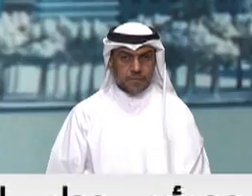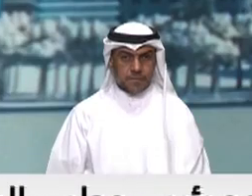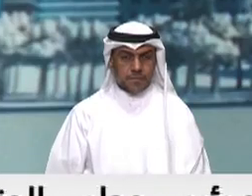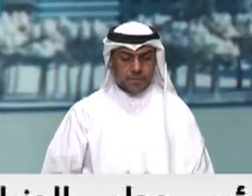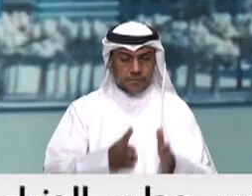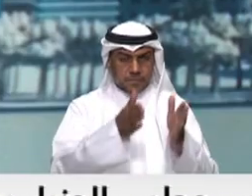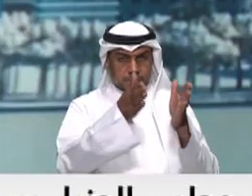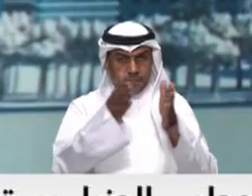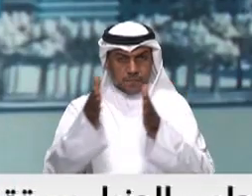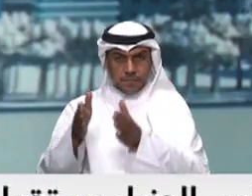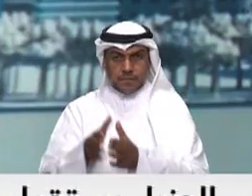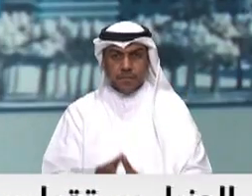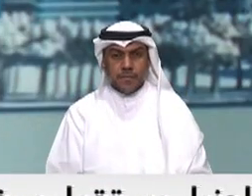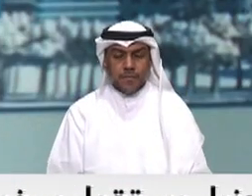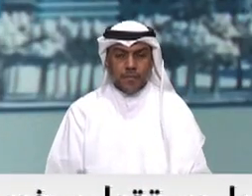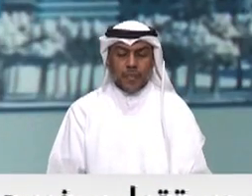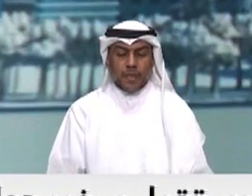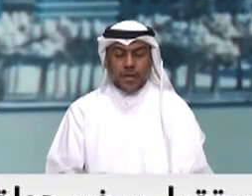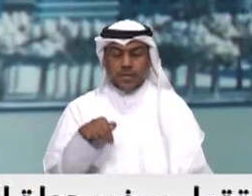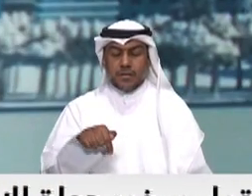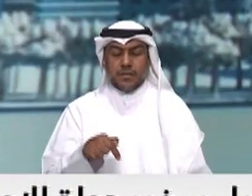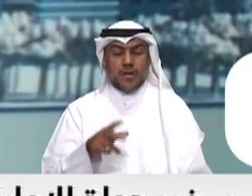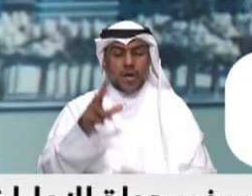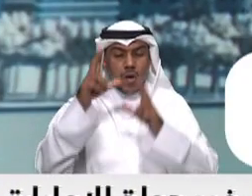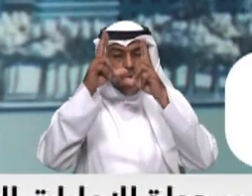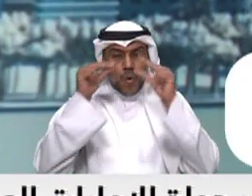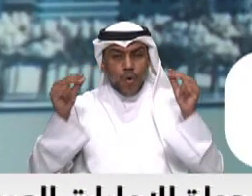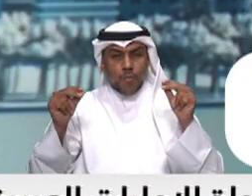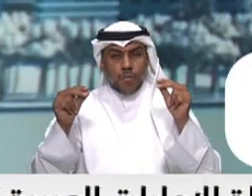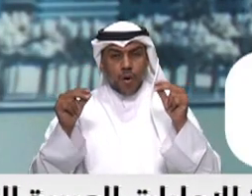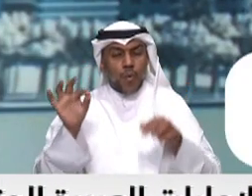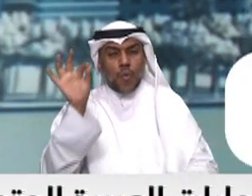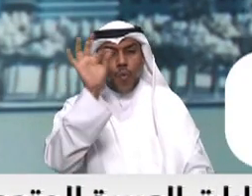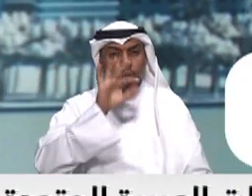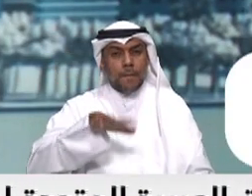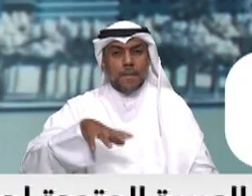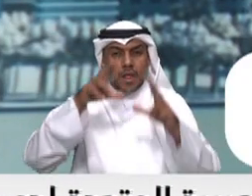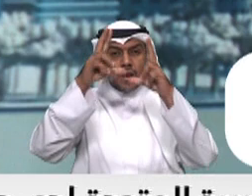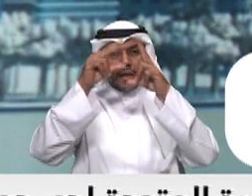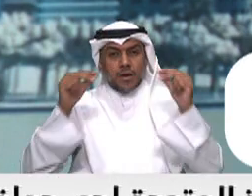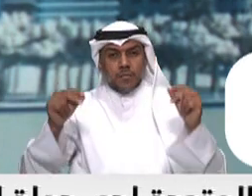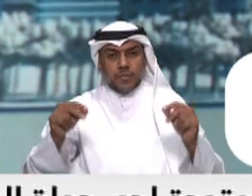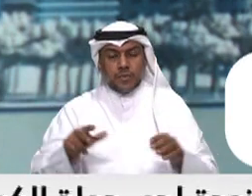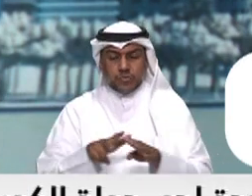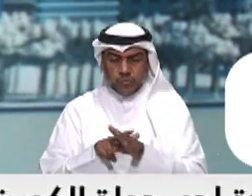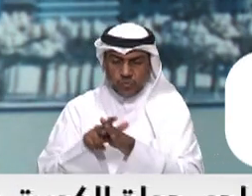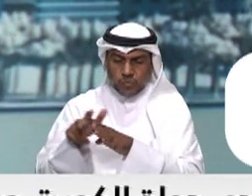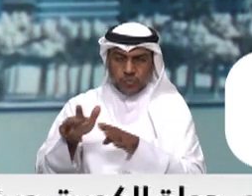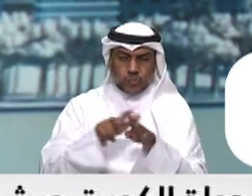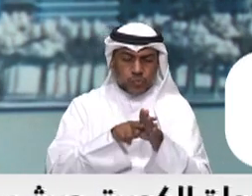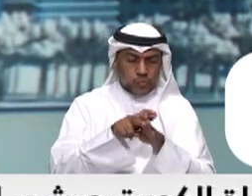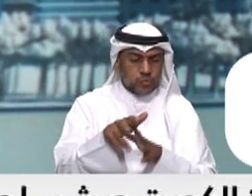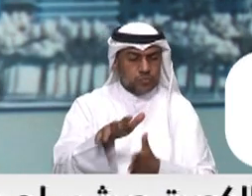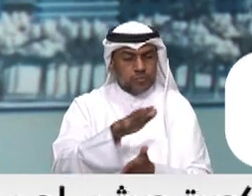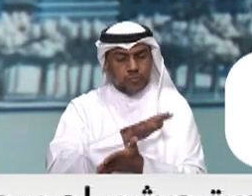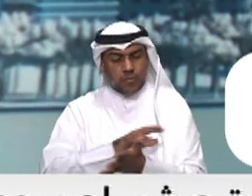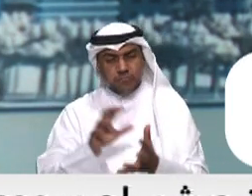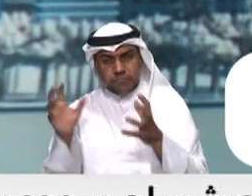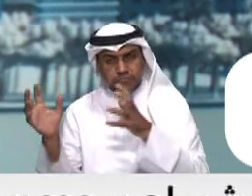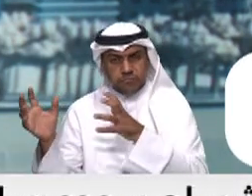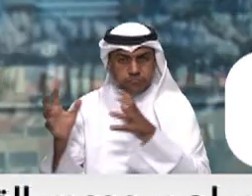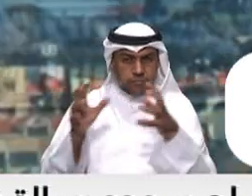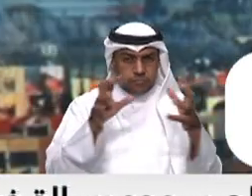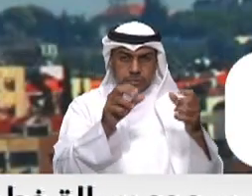ومع تزايد حدة المواجهات في لبنان، قال المبعوث الأمريكي الخاص عاموس هوكستن أن الوضع خرج عن